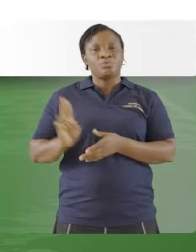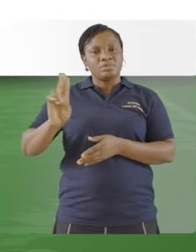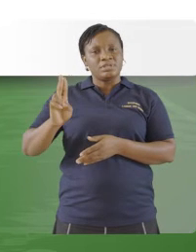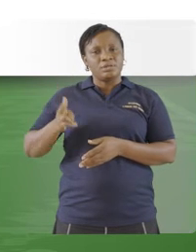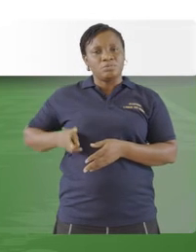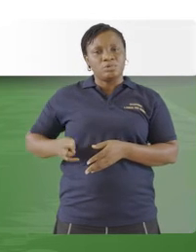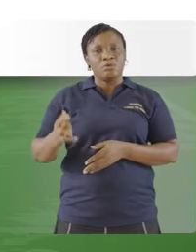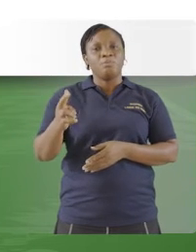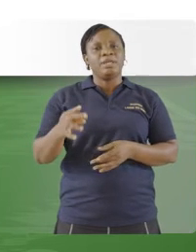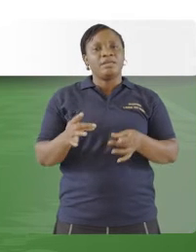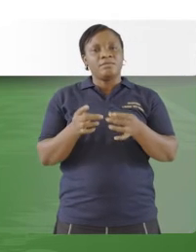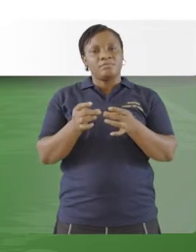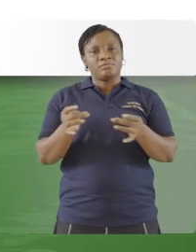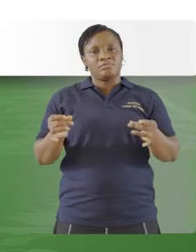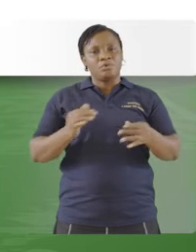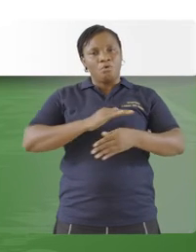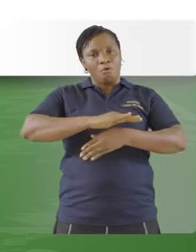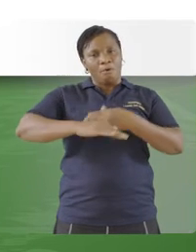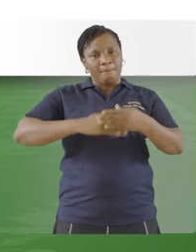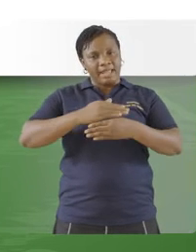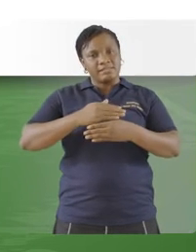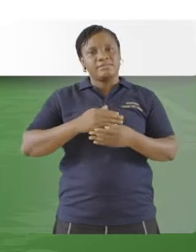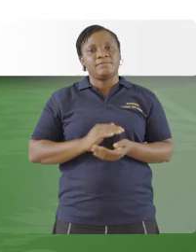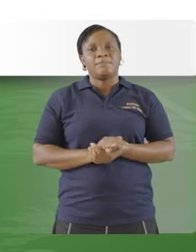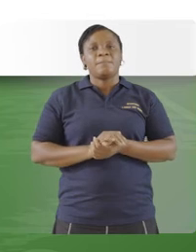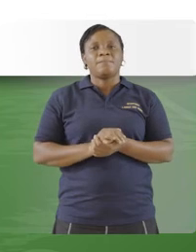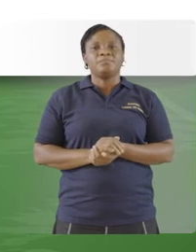sert à découper la compresse.